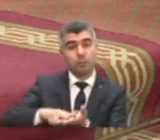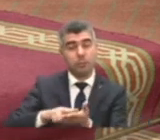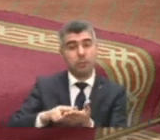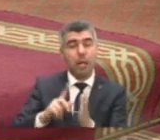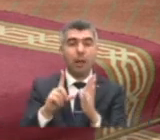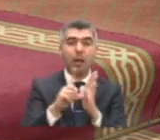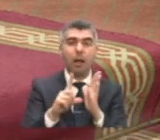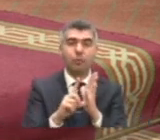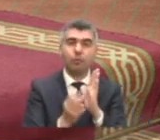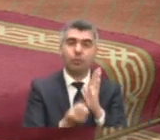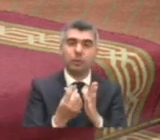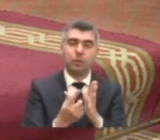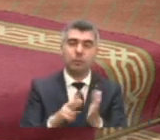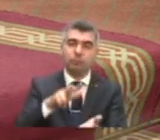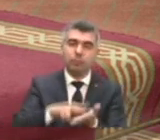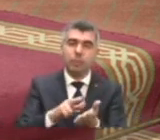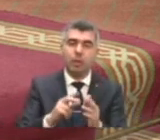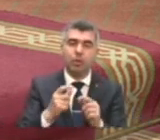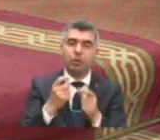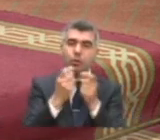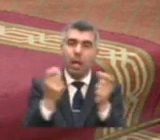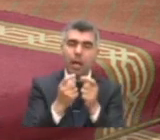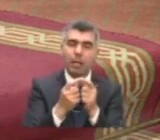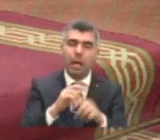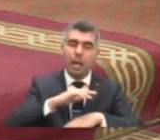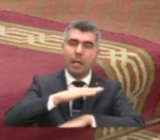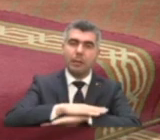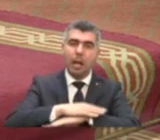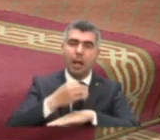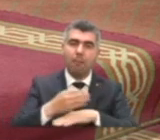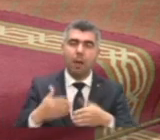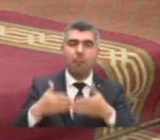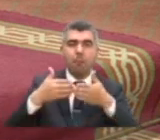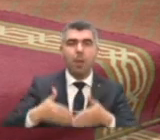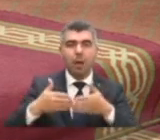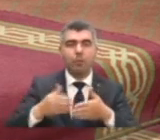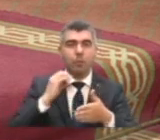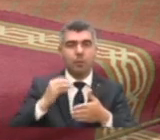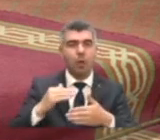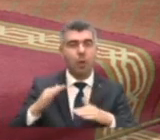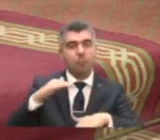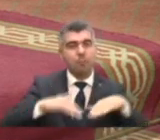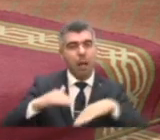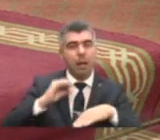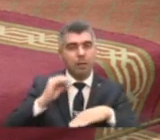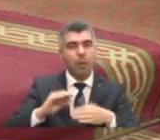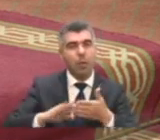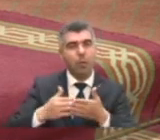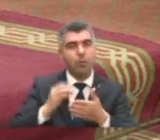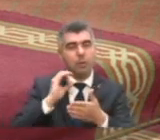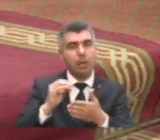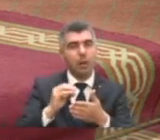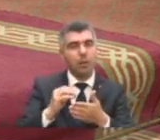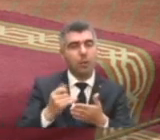تحملات يلزم الشركات البحرية باحترام شروط استغلال الخطوط البحرية، ولا سيما ما يخص السلامة وتهيئة الفضاءات الخاصة